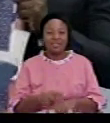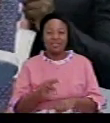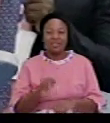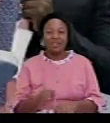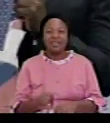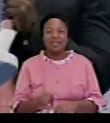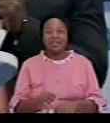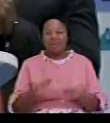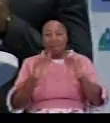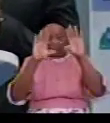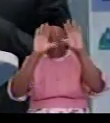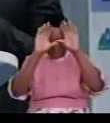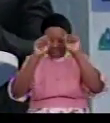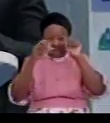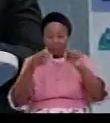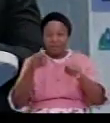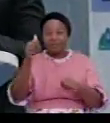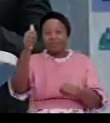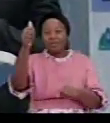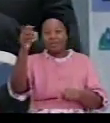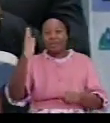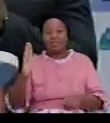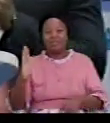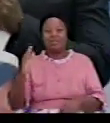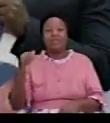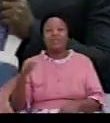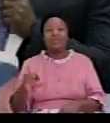the Assemblies of God Church in Togo.